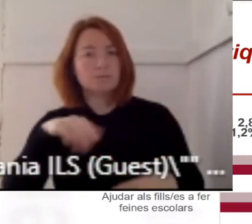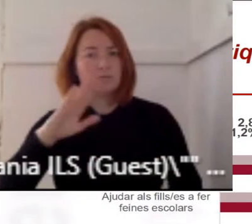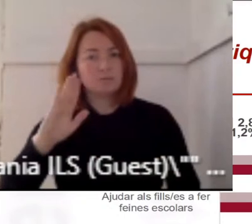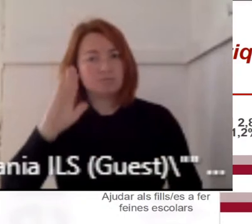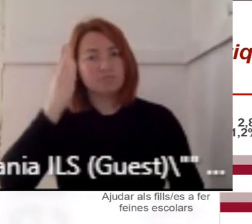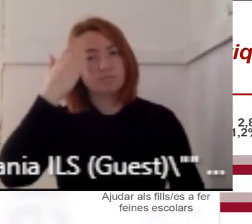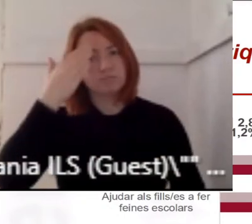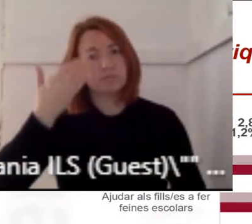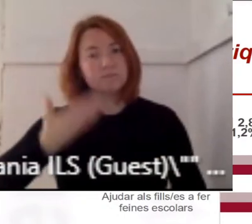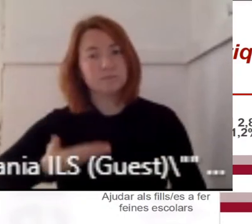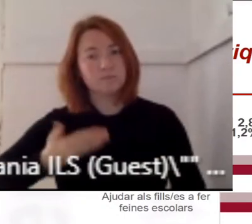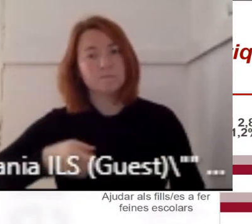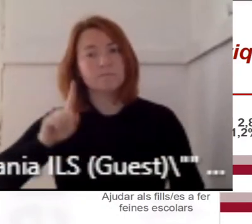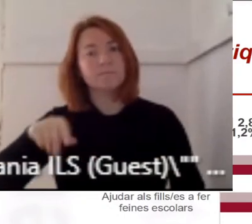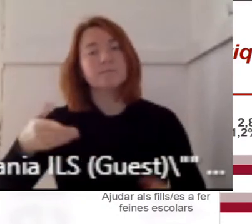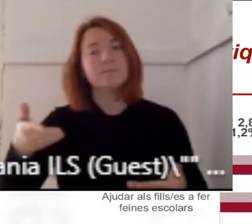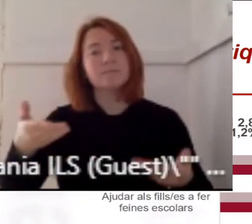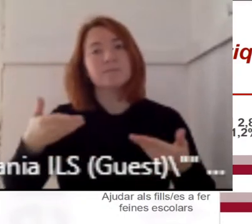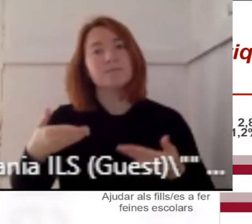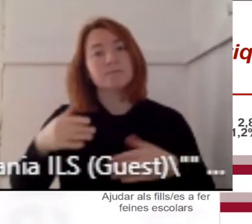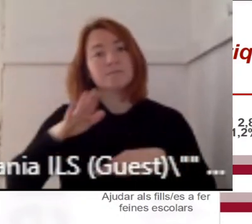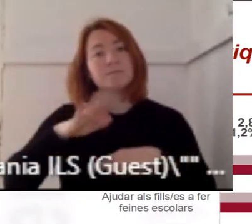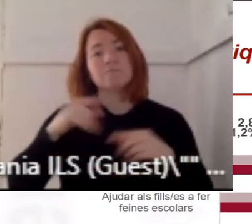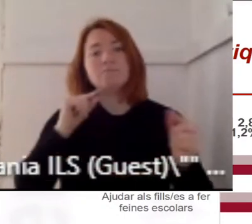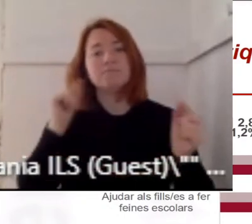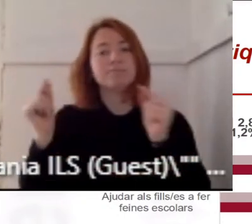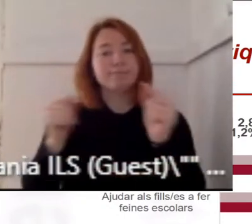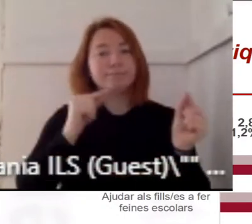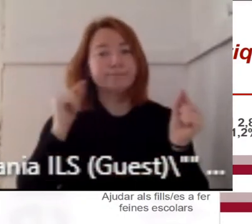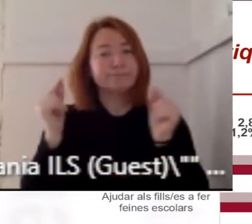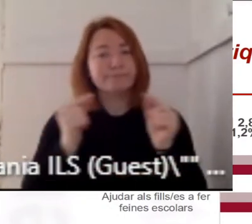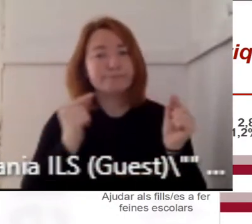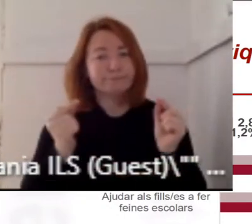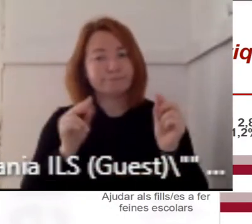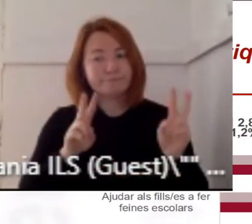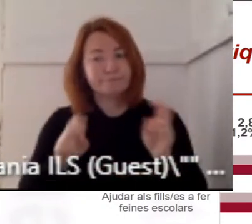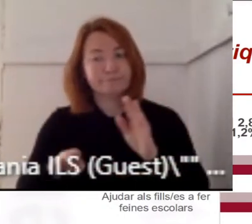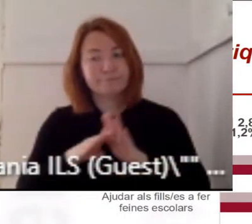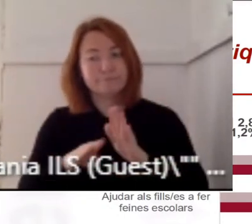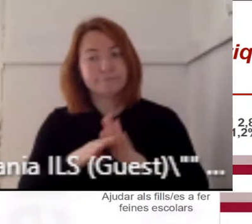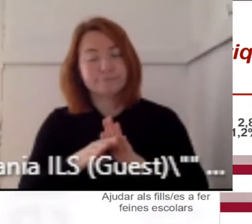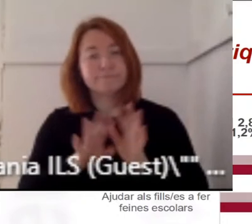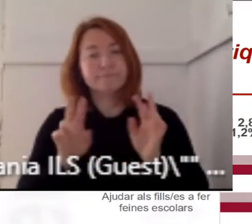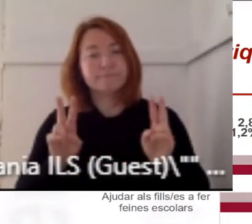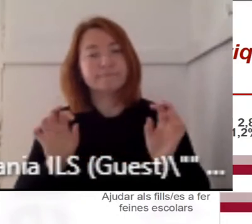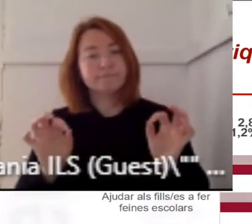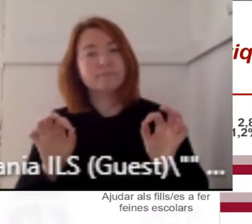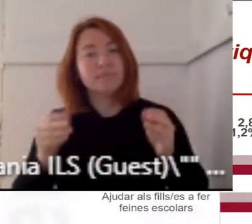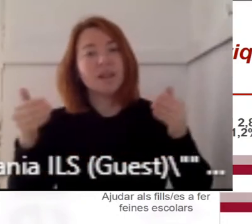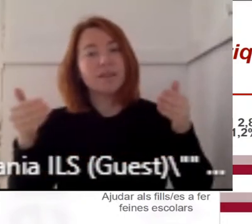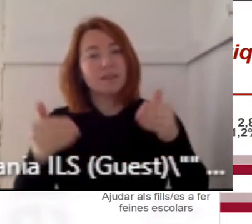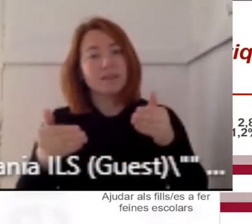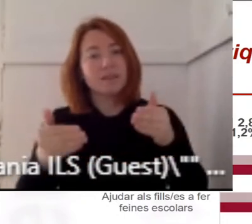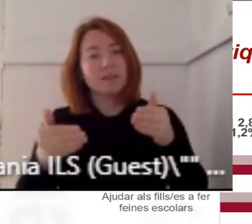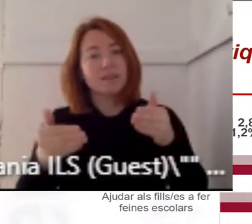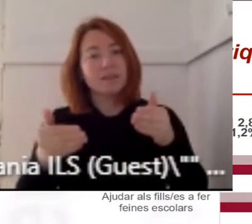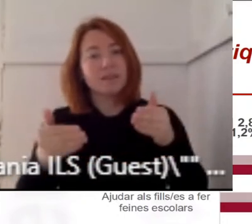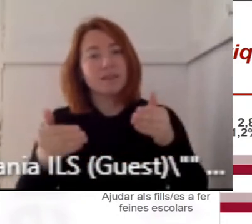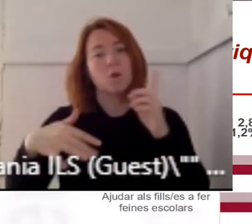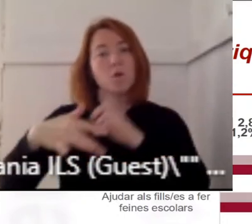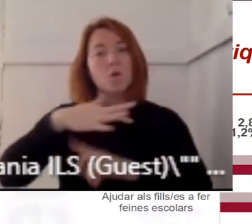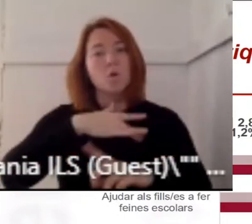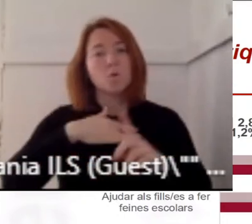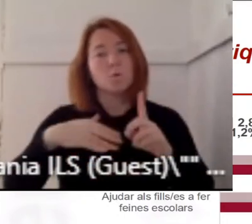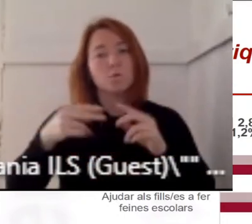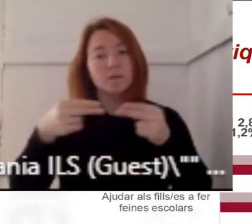que ens portarà doncs, també a fer més debat sobre aquesta qüestió i que ha de ser un tema segurament central i més en el context de